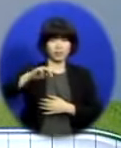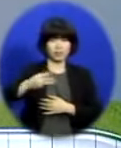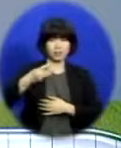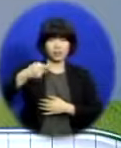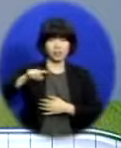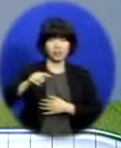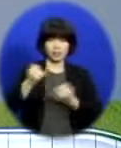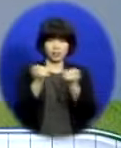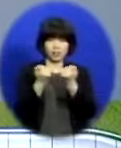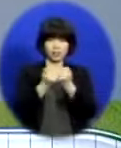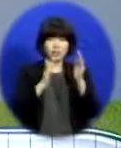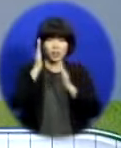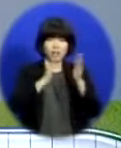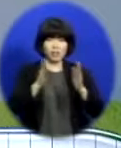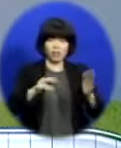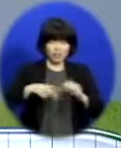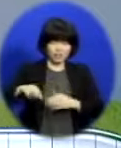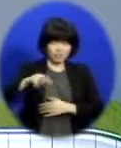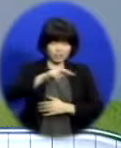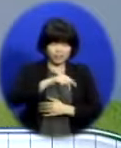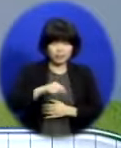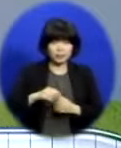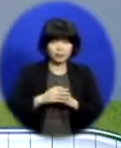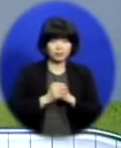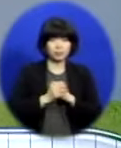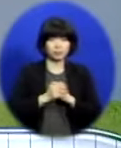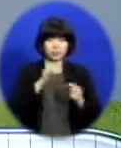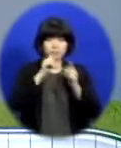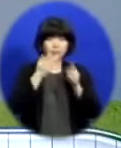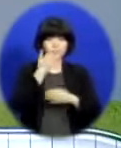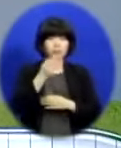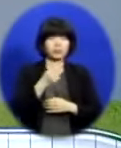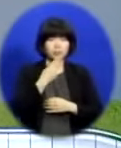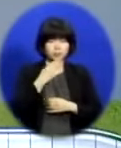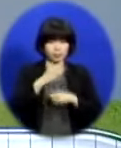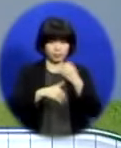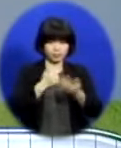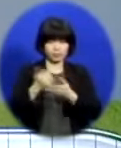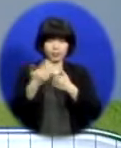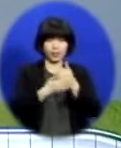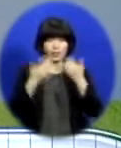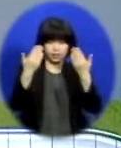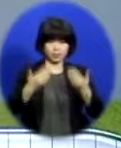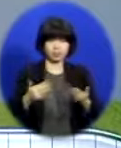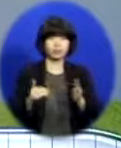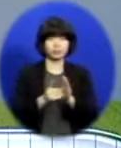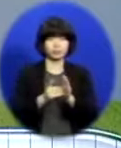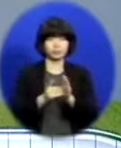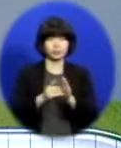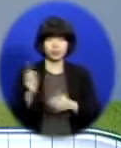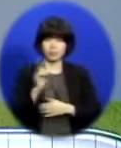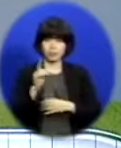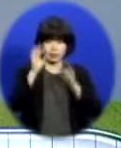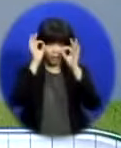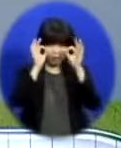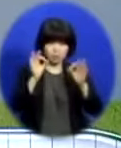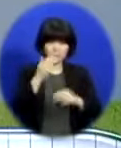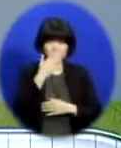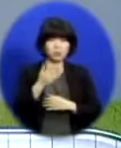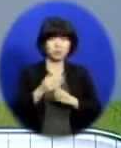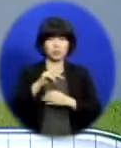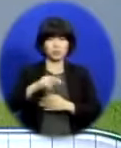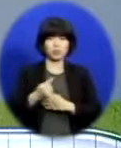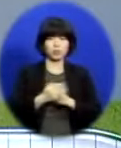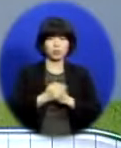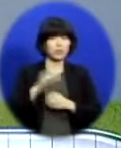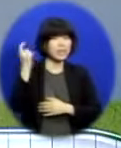산책을 하면서 말할 수 없는 하나님의 은혜를 받았습니다 아무것도 볼 수도